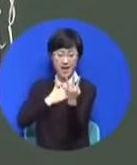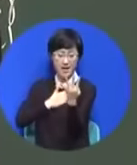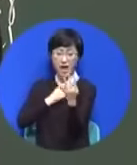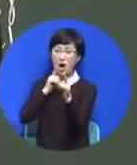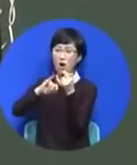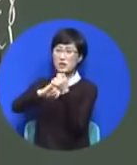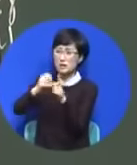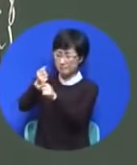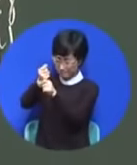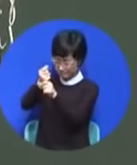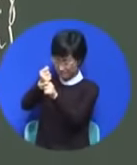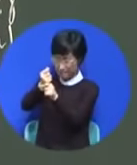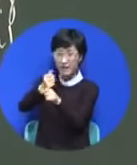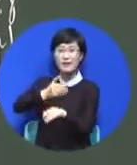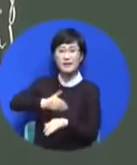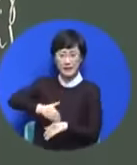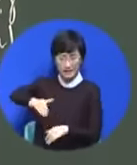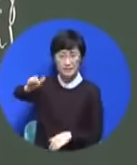하는겁니다